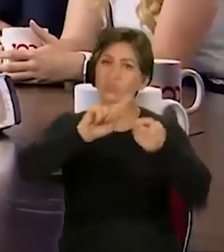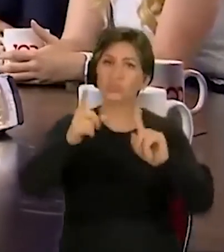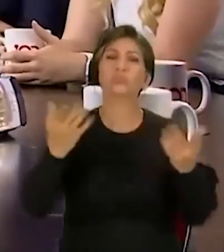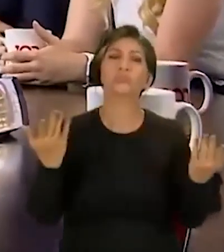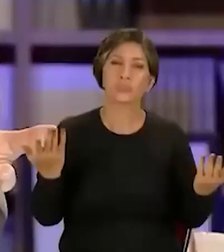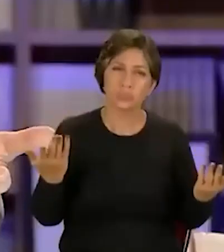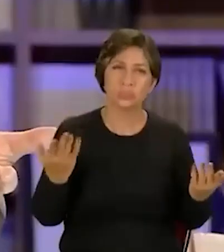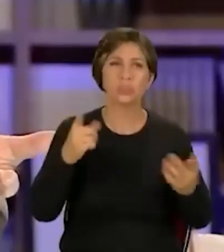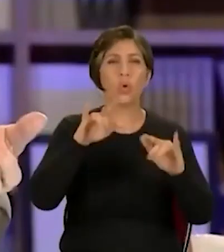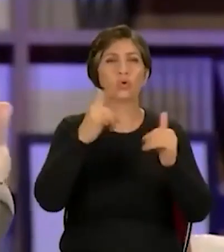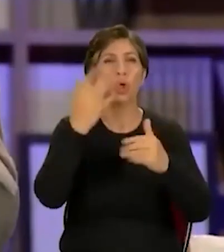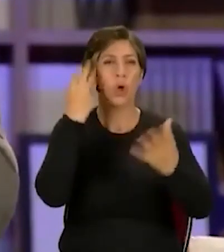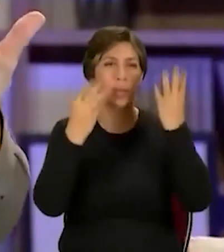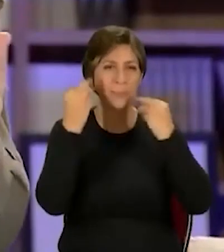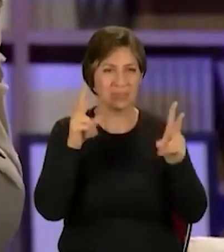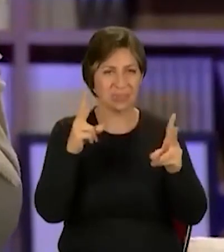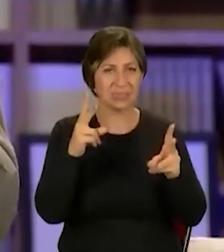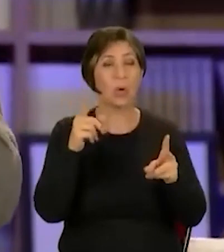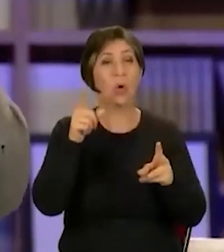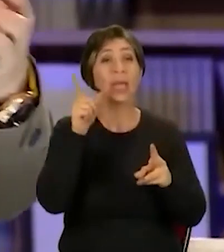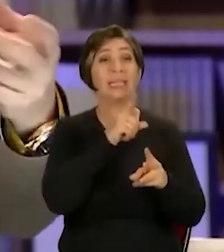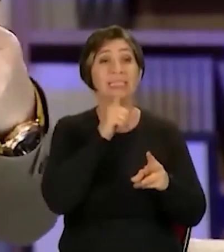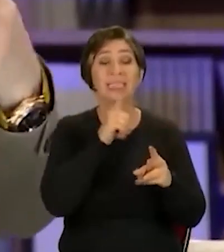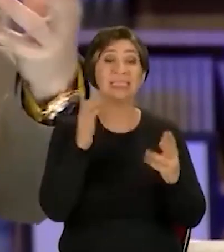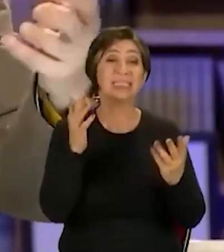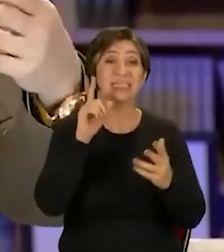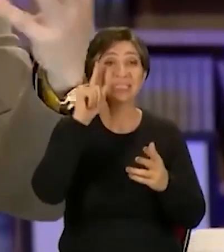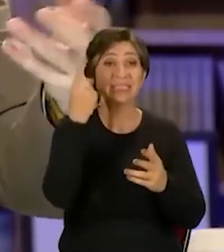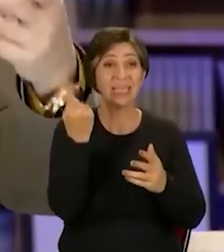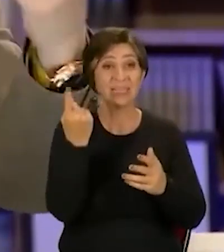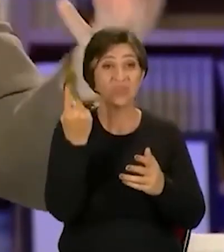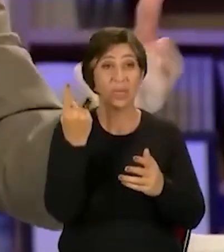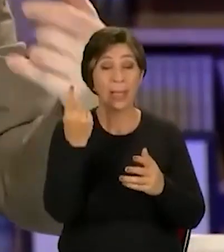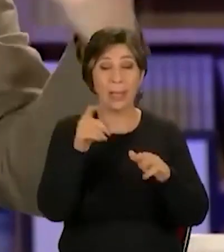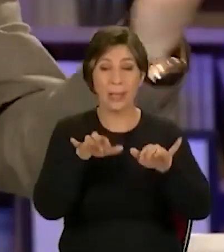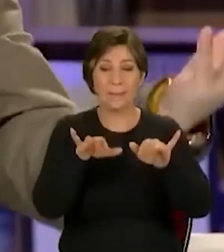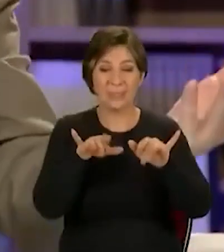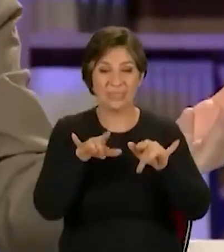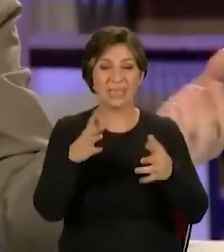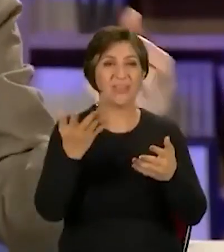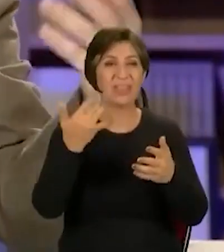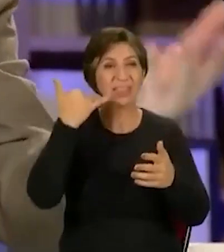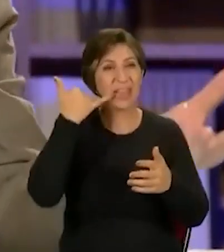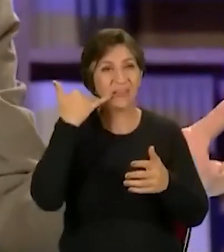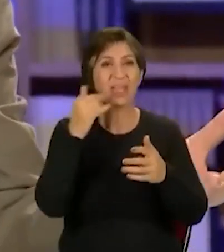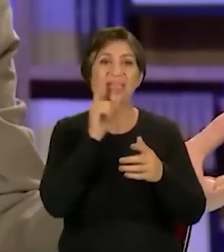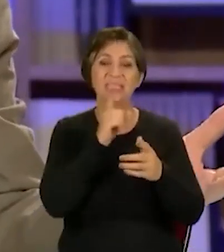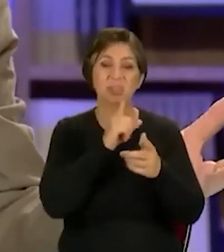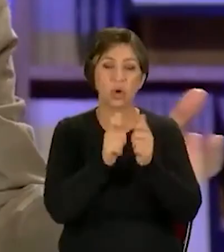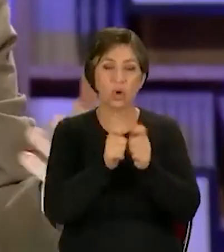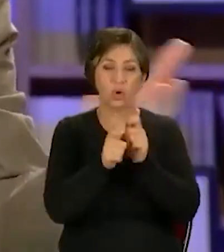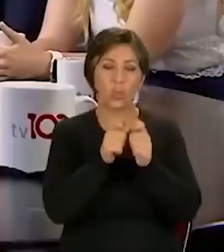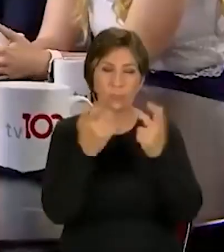yapıyorsan tabii ki bunu bir oyundan öğrenebilirsin, ya da o İngilizceyle sadece bilgisayarını ya da telefonu İngilizce